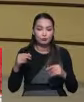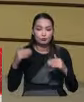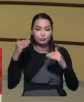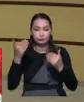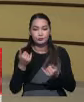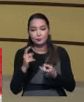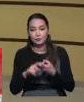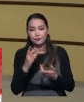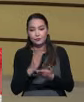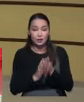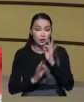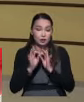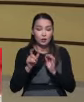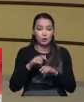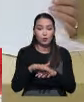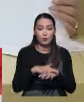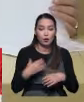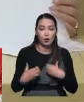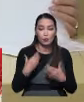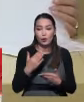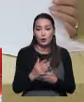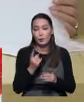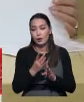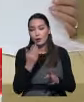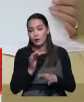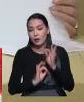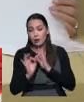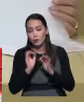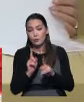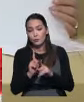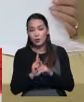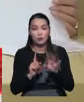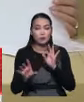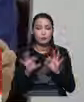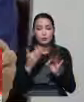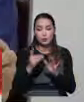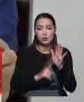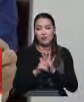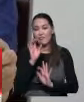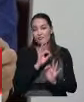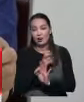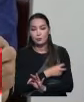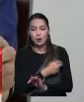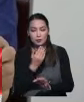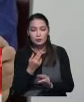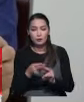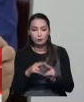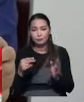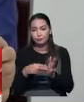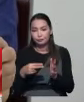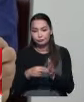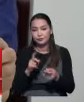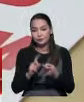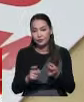Дәріхана иелері дабыл қағуда. Сөздерінше, 1 шілдеде дәрілік заттарды таңбалаудың басталуы фармацевтикалық препараттардың бағасына кері әсер